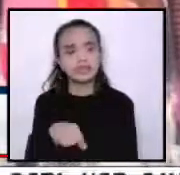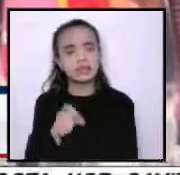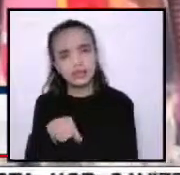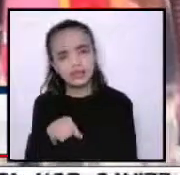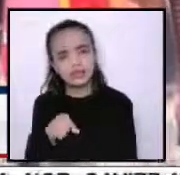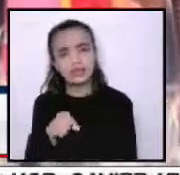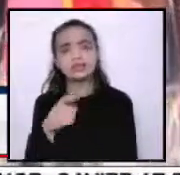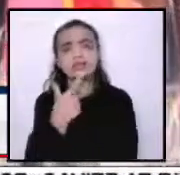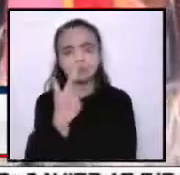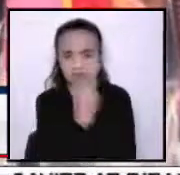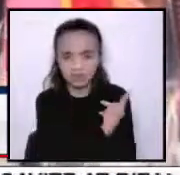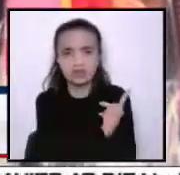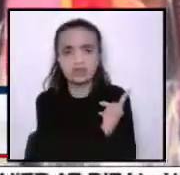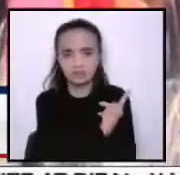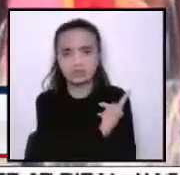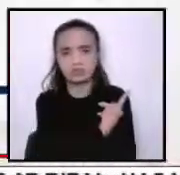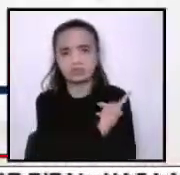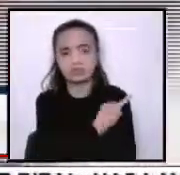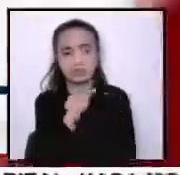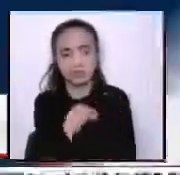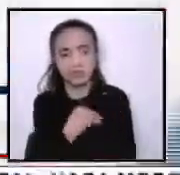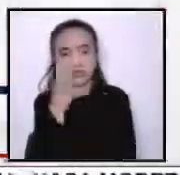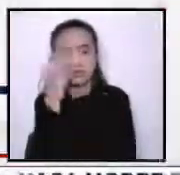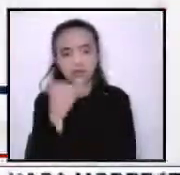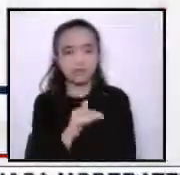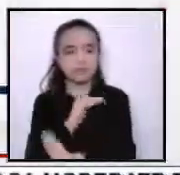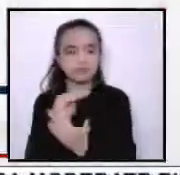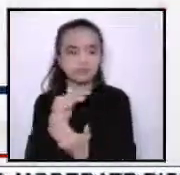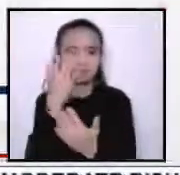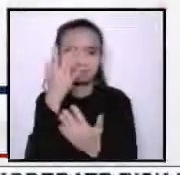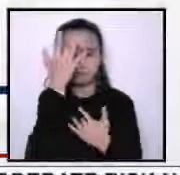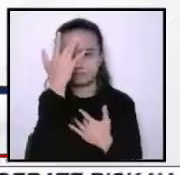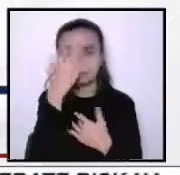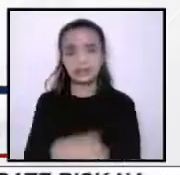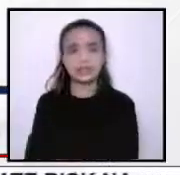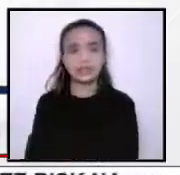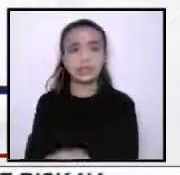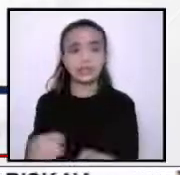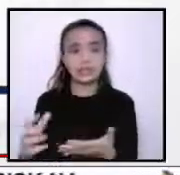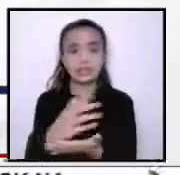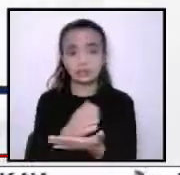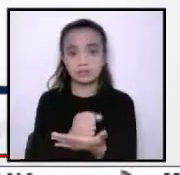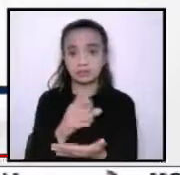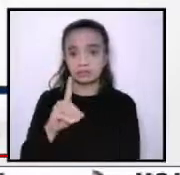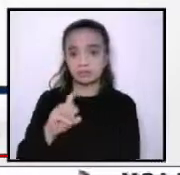mabakunahan siya para iwas sa sakit. Sa datos ng Department of Health,